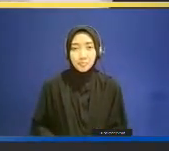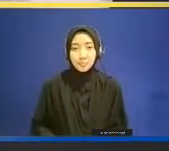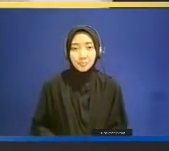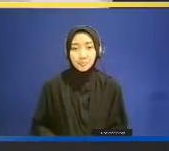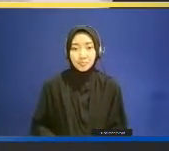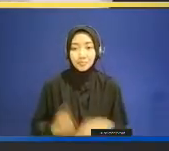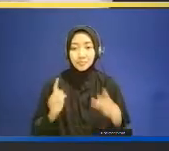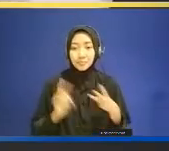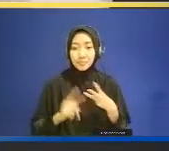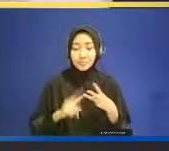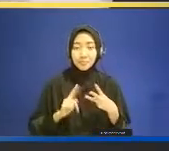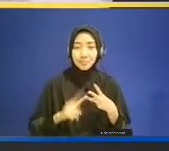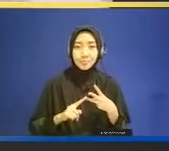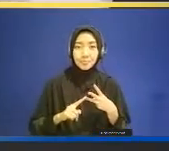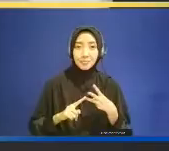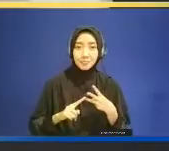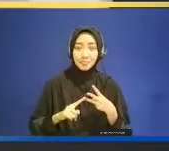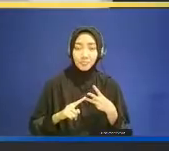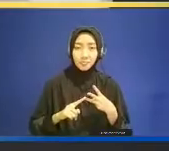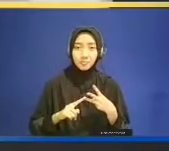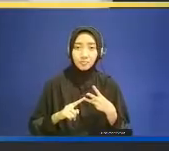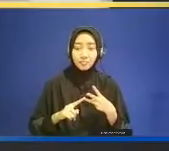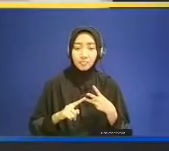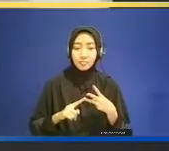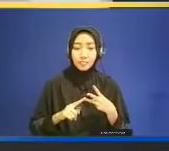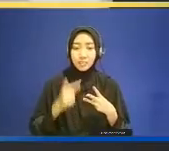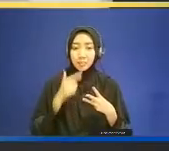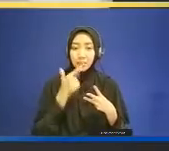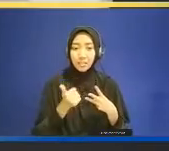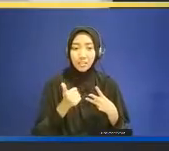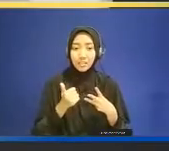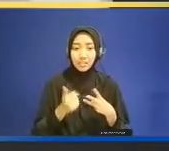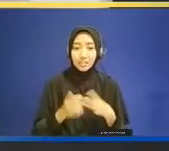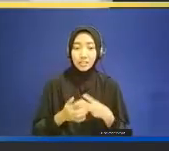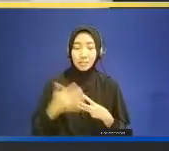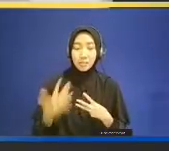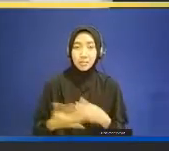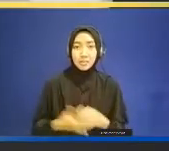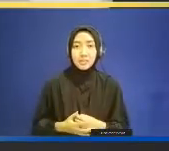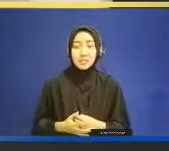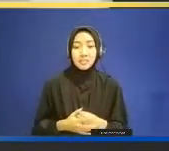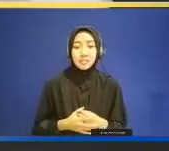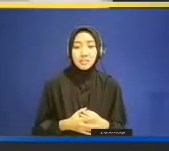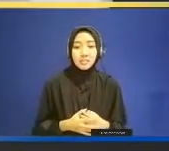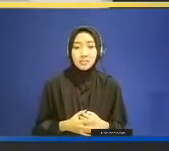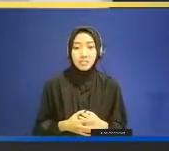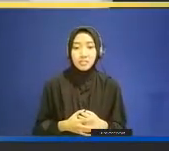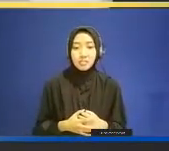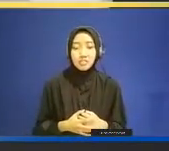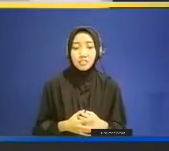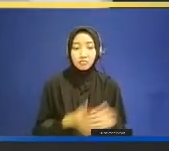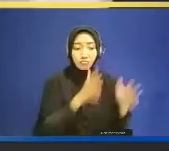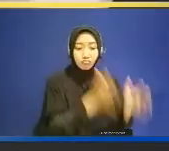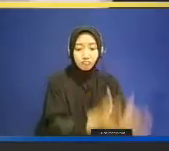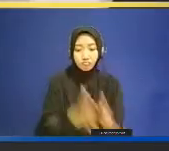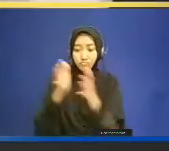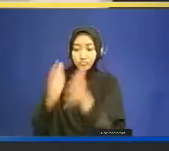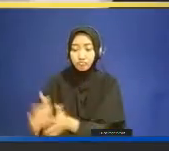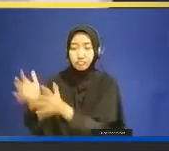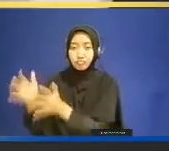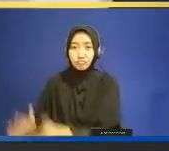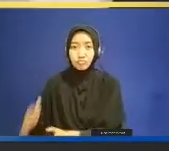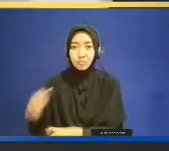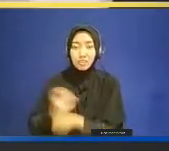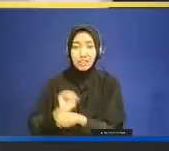yang ketiga yang juga sangat penting itu adalah akan ada sektor-sektor baru yang sebelumnya